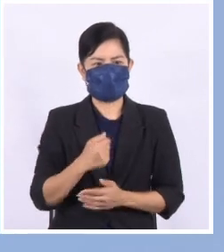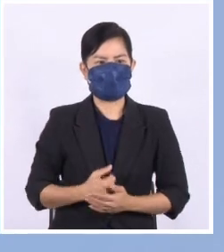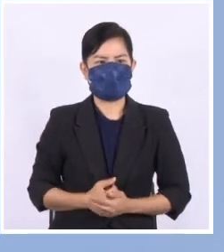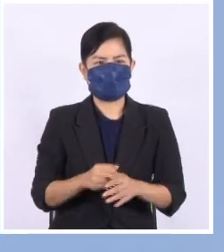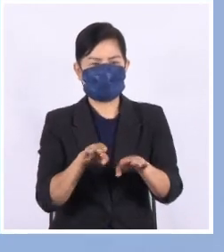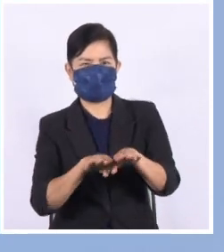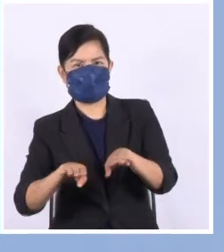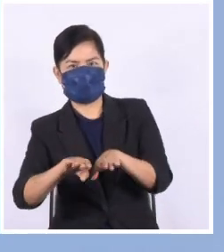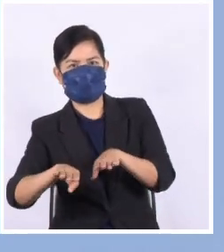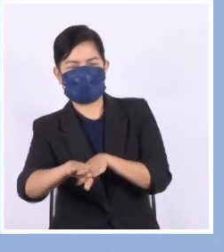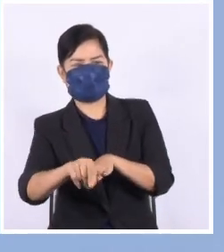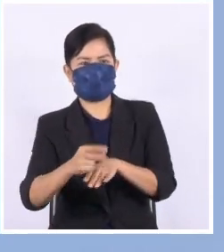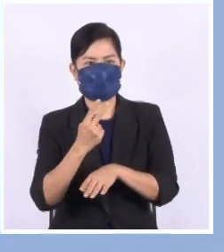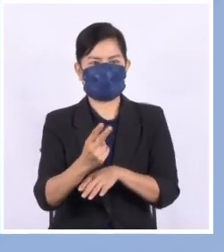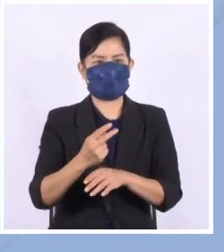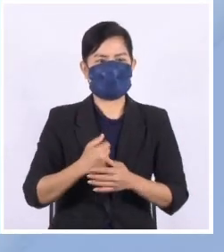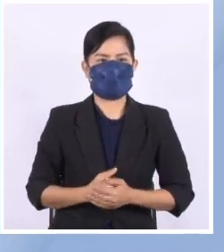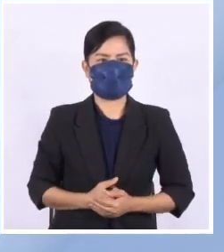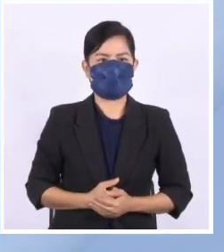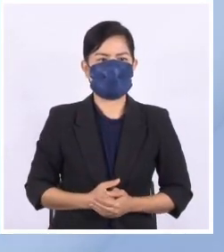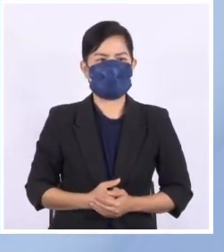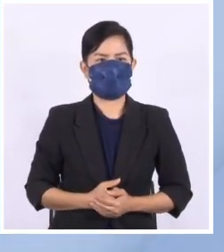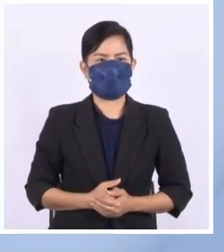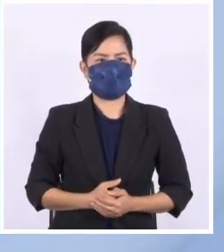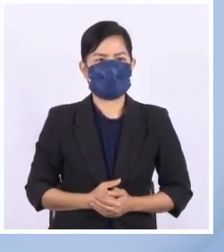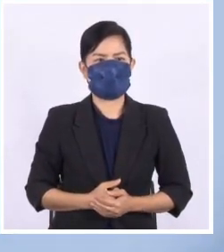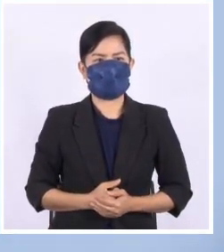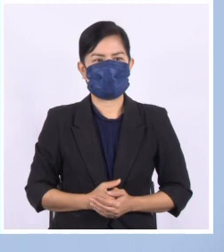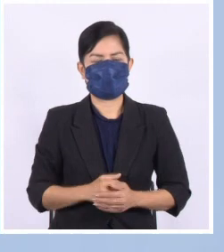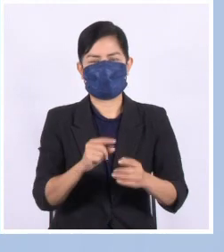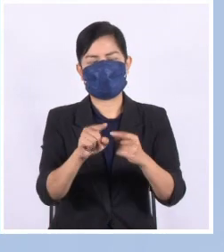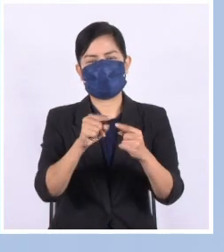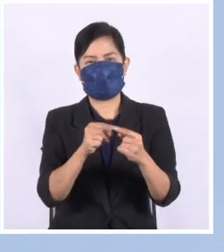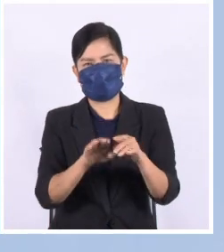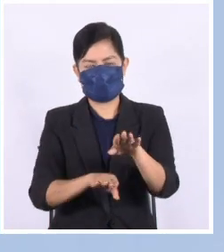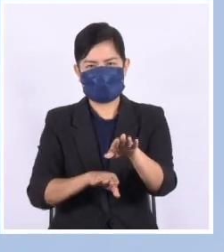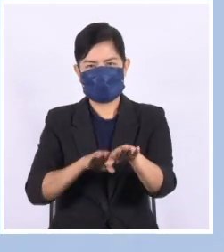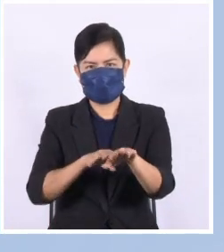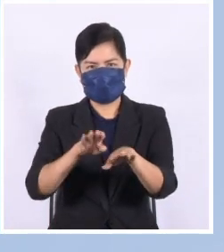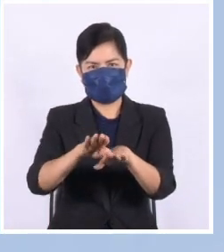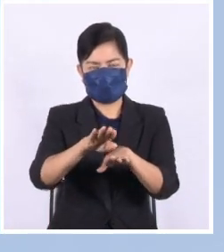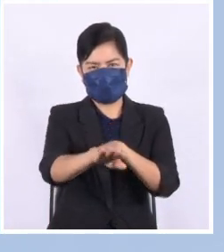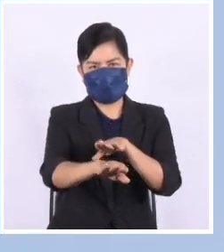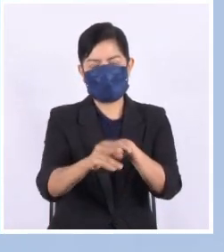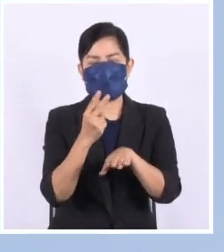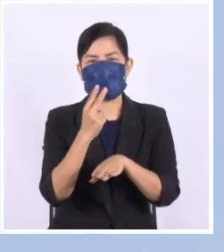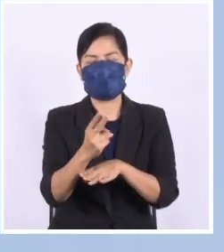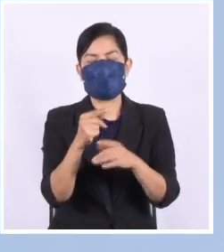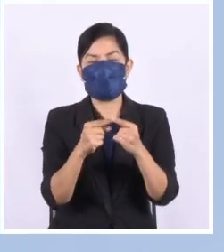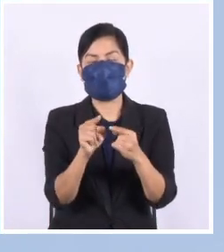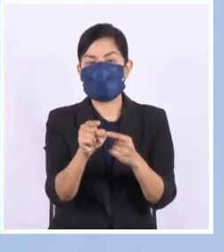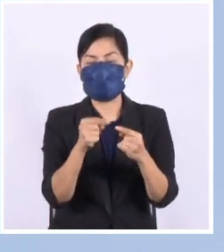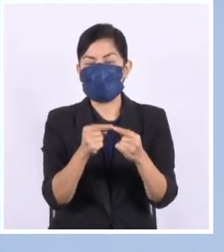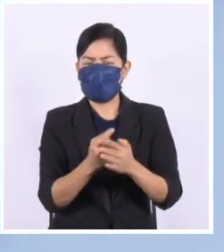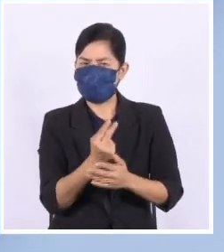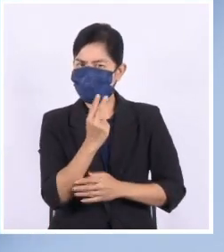เซแล้ว เซมาแบบนี้แต่ว่ายังไม่ถึงขั้นล้มนะนี่เป็นการพิสูจน์เลยว่าตัวเขาเมาหรือไม่เมาแต่ต